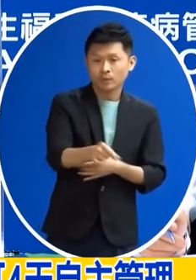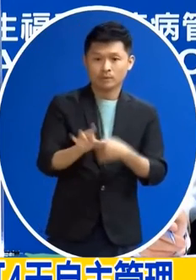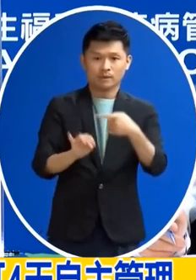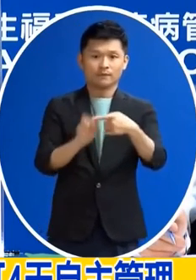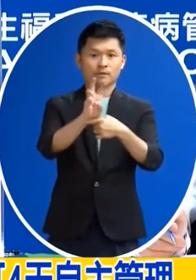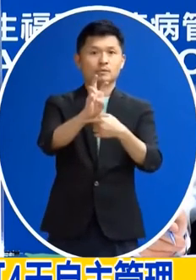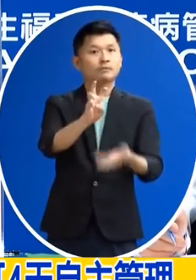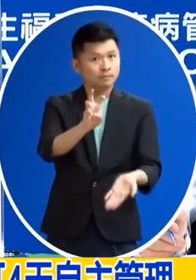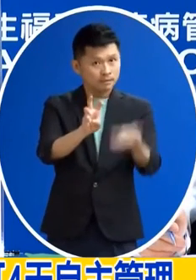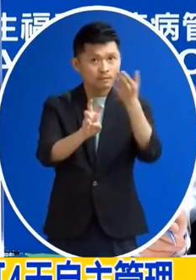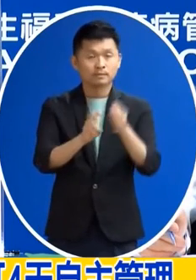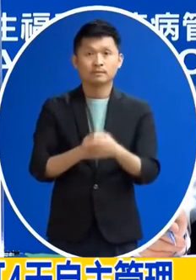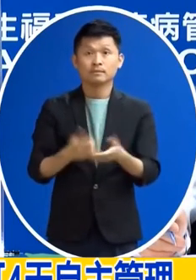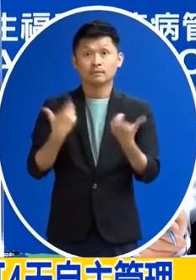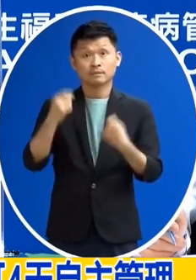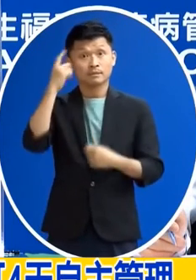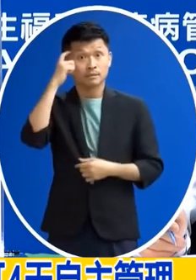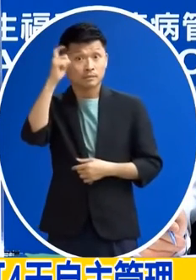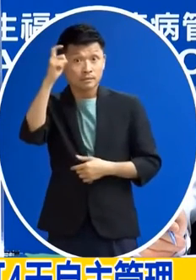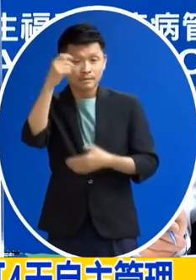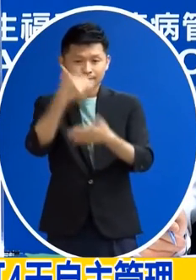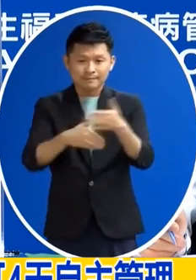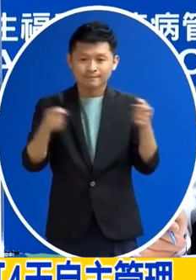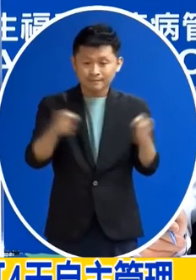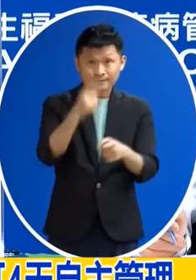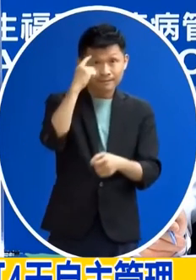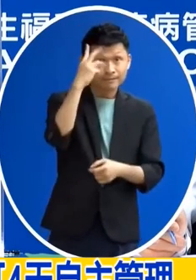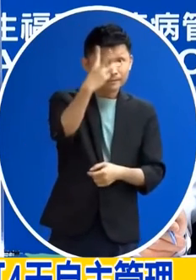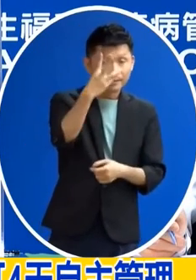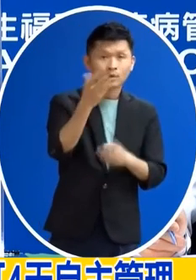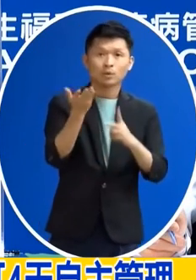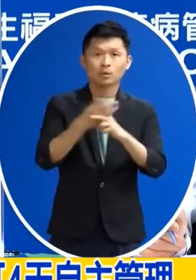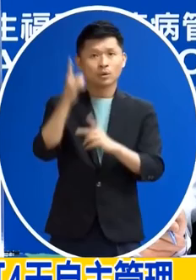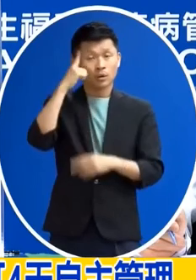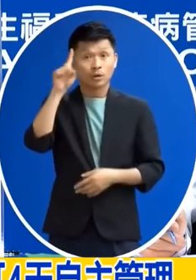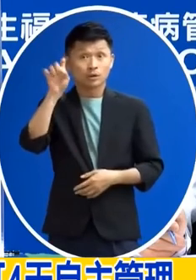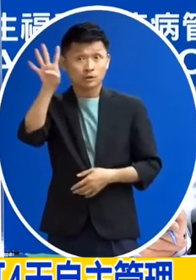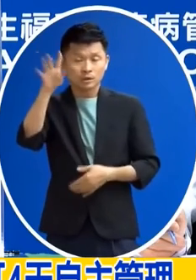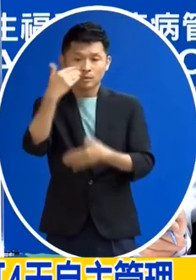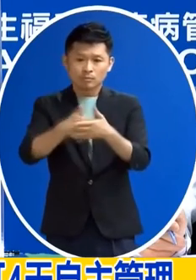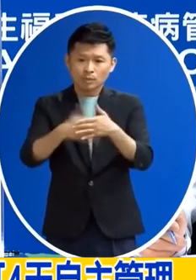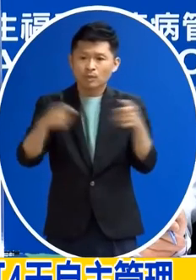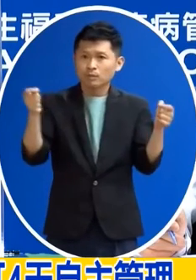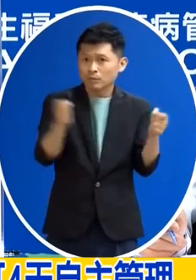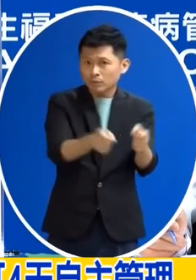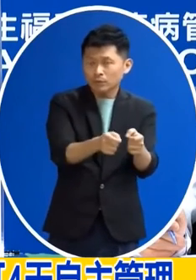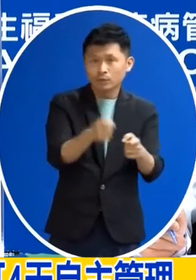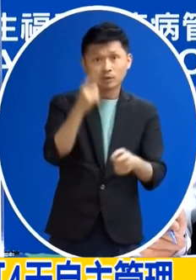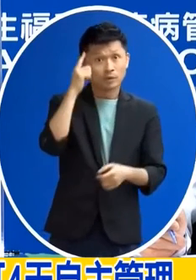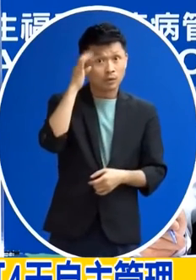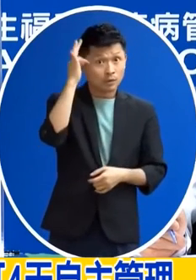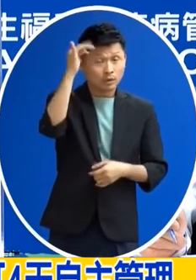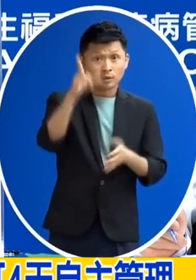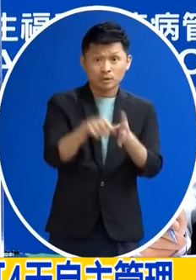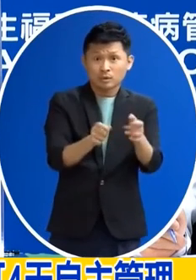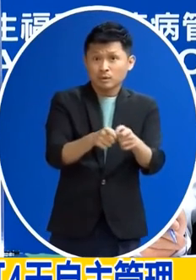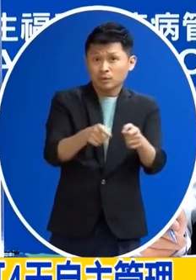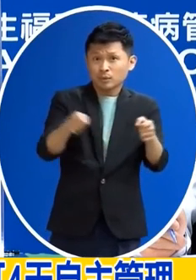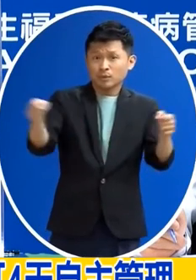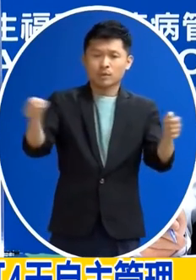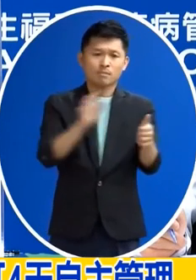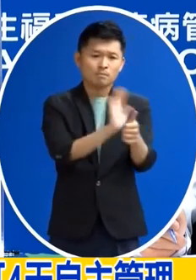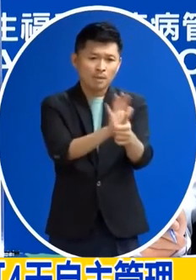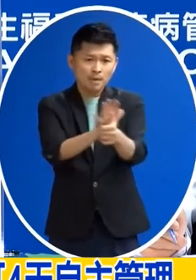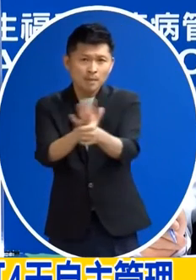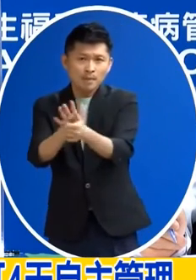多，从十天减成三天，或者从十四天往下减，天数越长，需要协助的